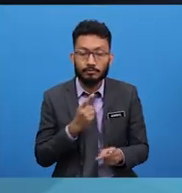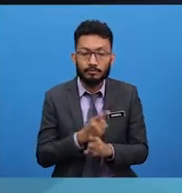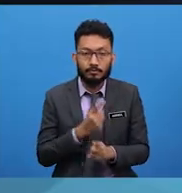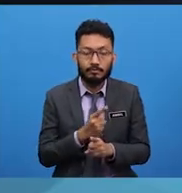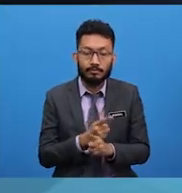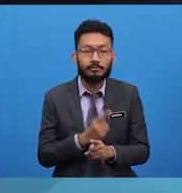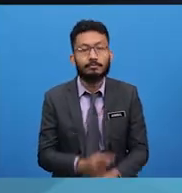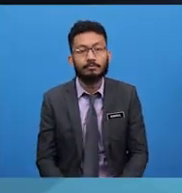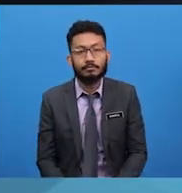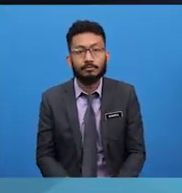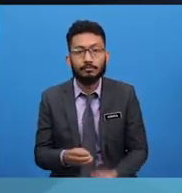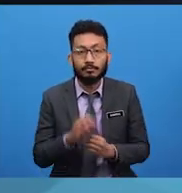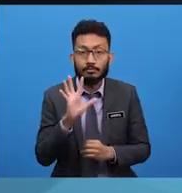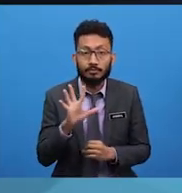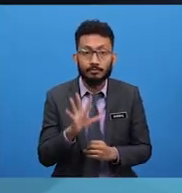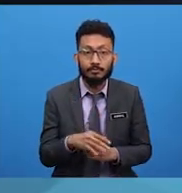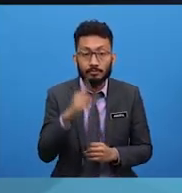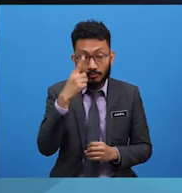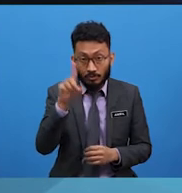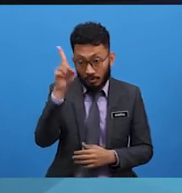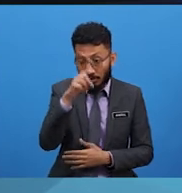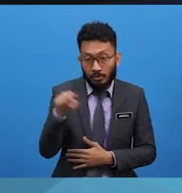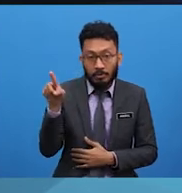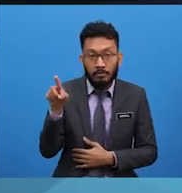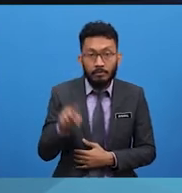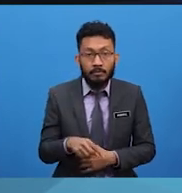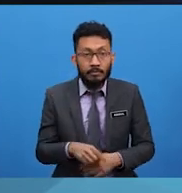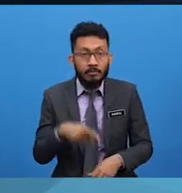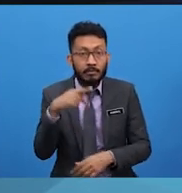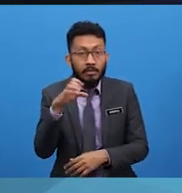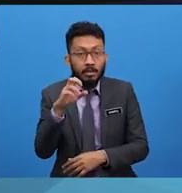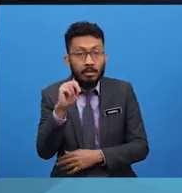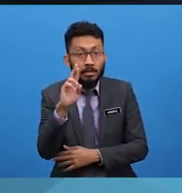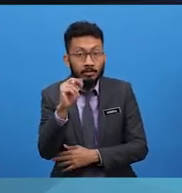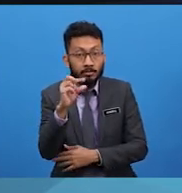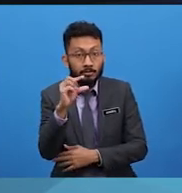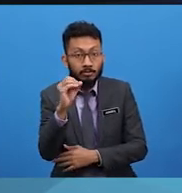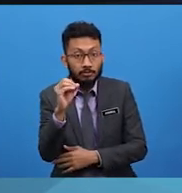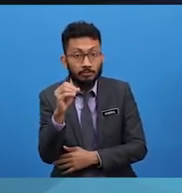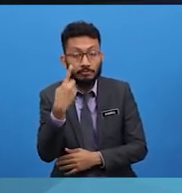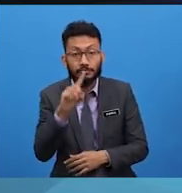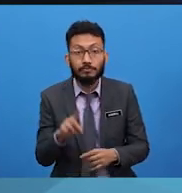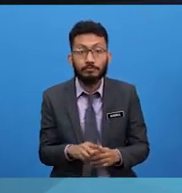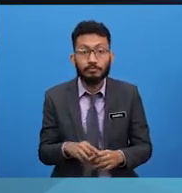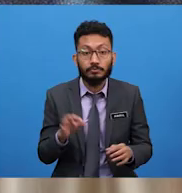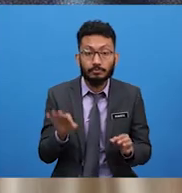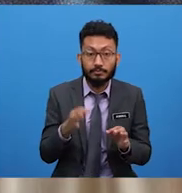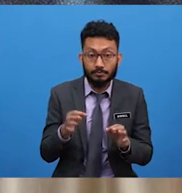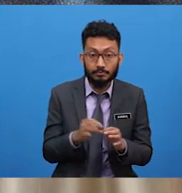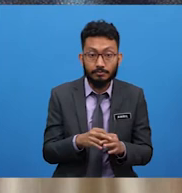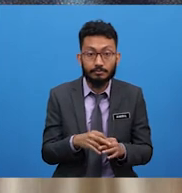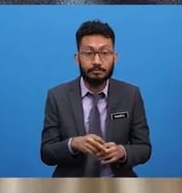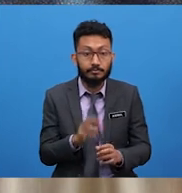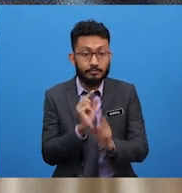Kelima, lengkuk Perancis. Lengkuk Perancis digunakan untuk membuat garisan melengkung seperti